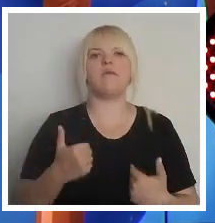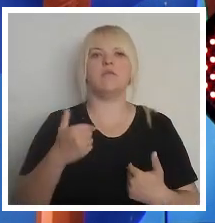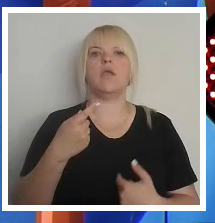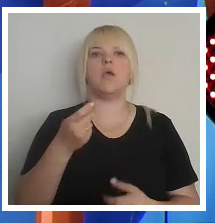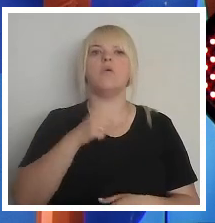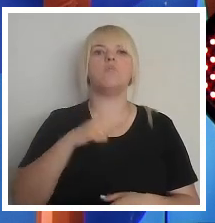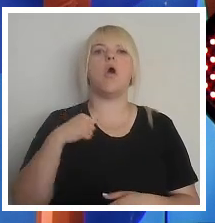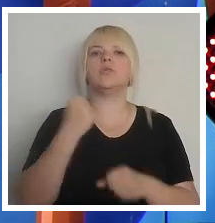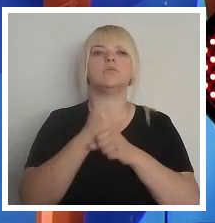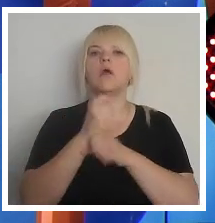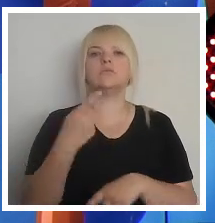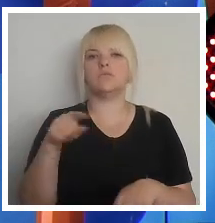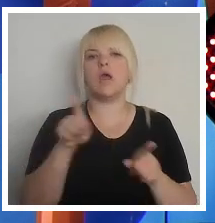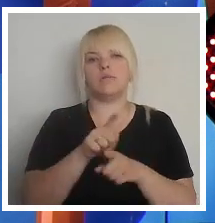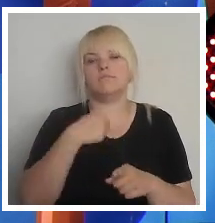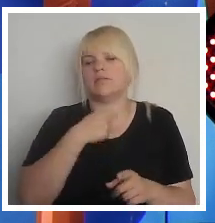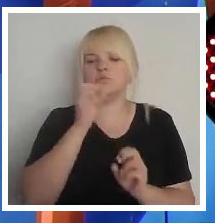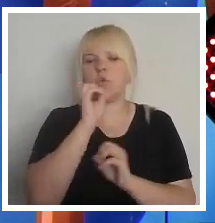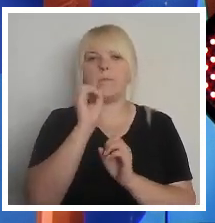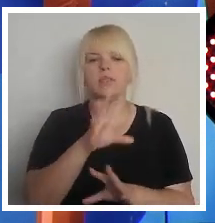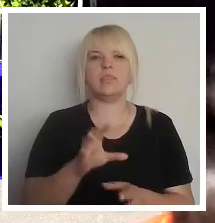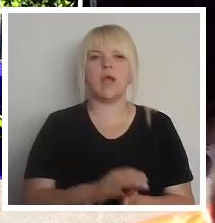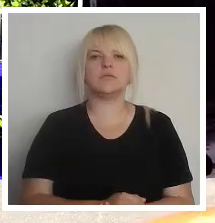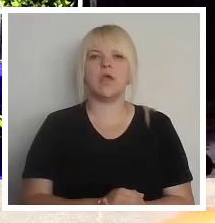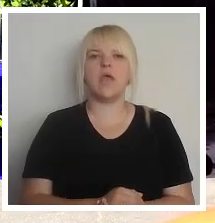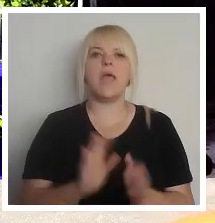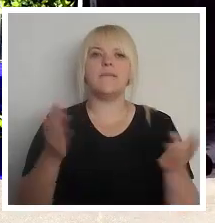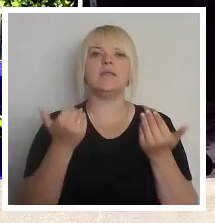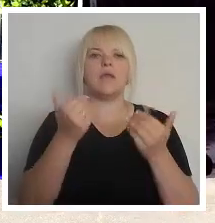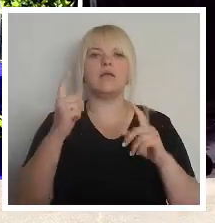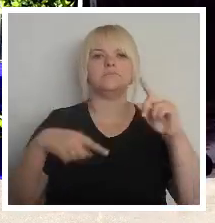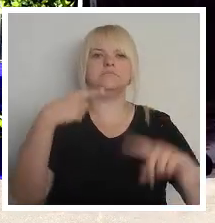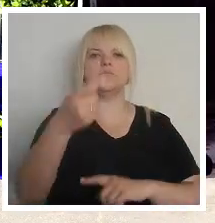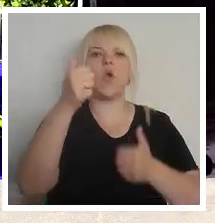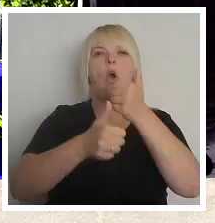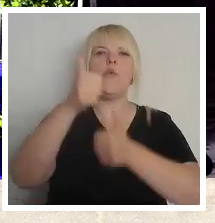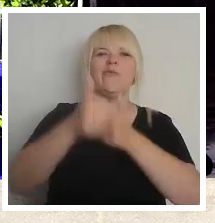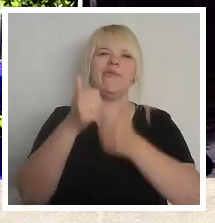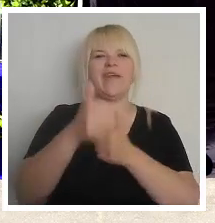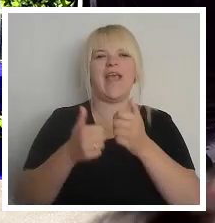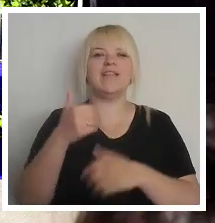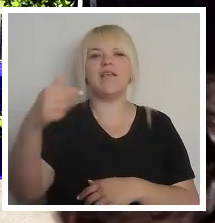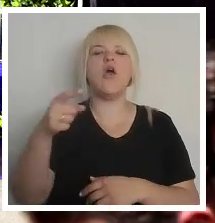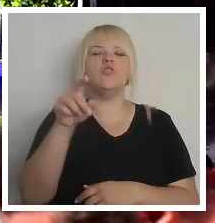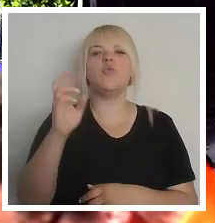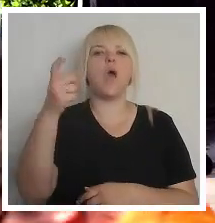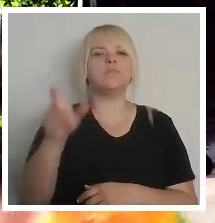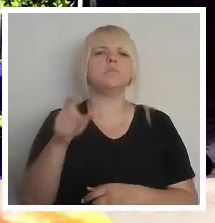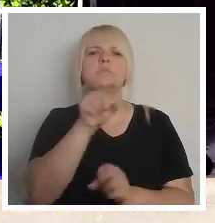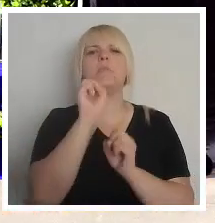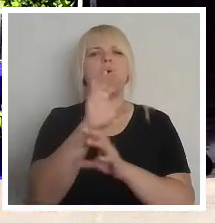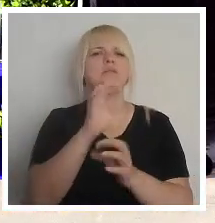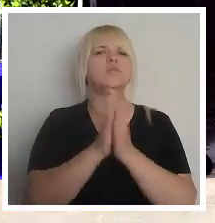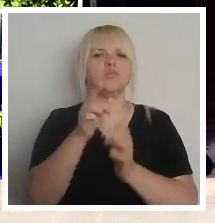Nu, tāds būtu mans komentārs. Un tagad iesim pie konkurentiem. Tom, pastāst, vai tu